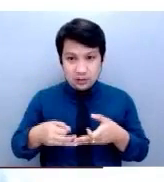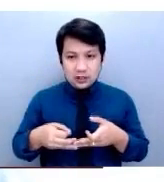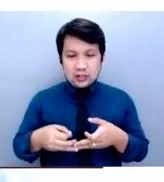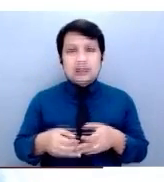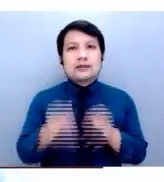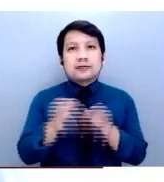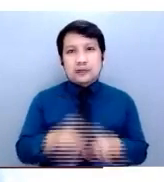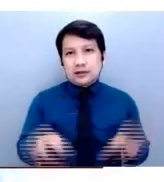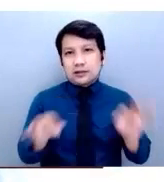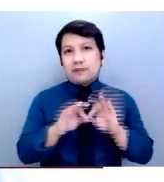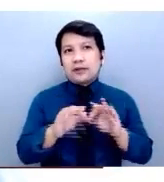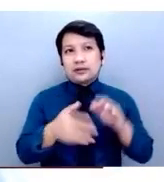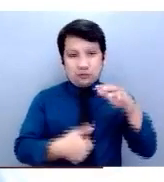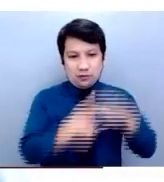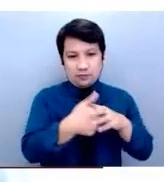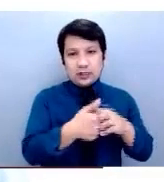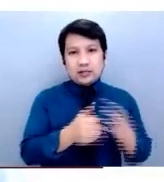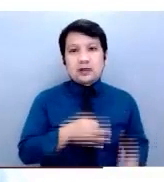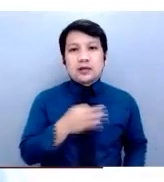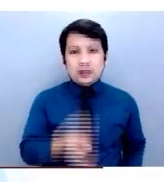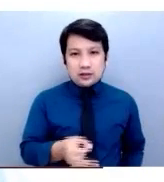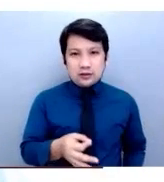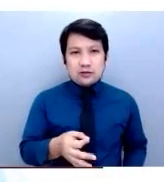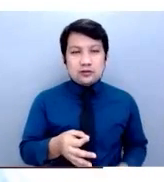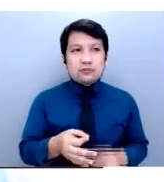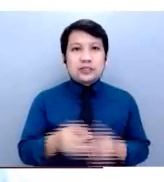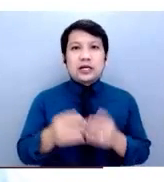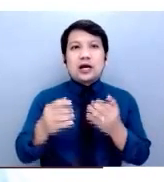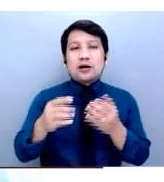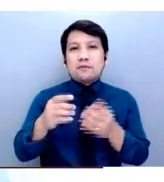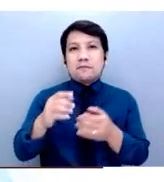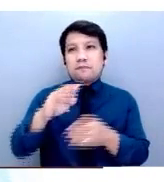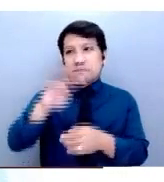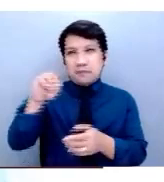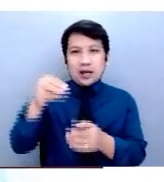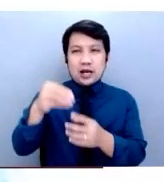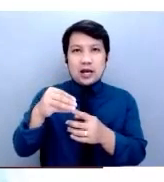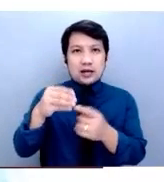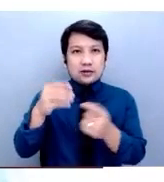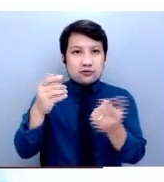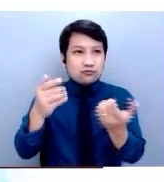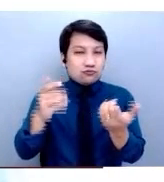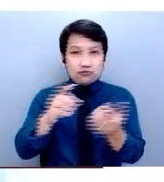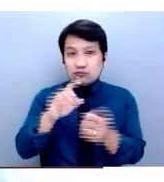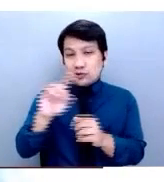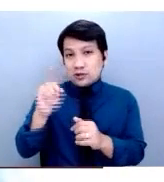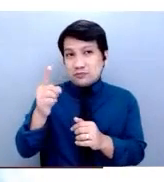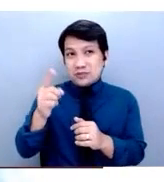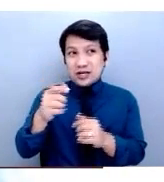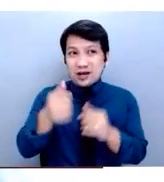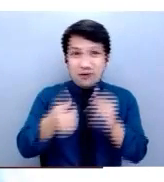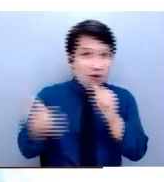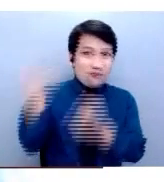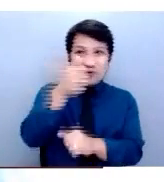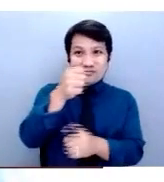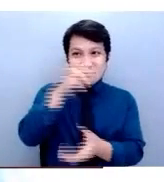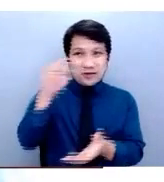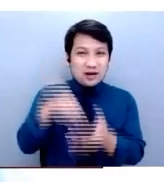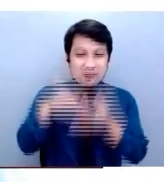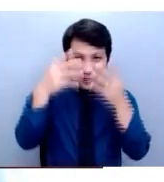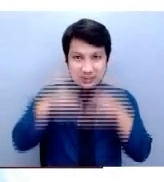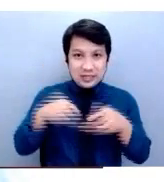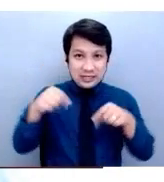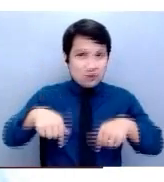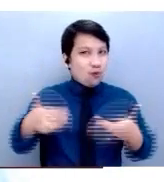yan formally pag lumabas yung main decision. Yeah. Okay. Ang kakaiba dito sa nangyari sa atin, hindi pa lumalabas yung main